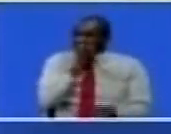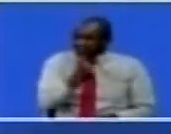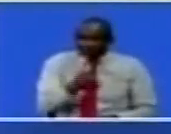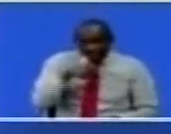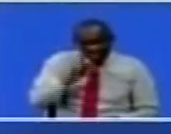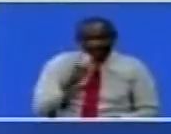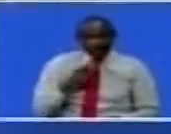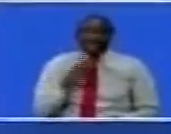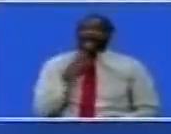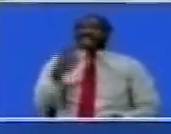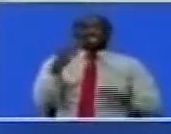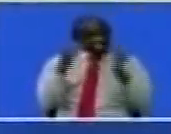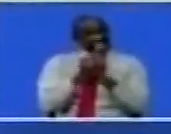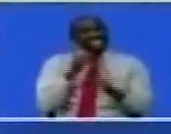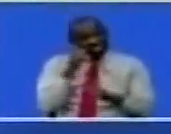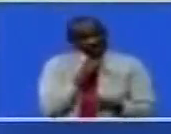miaka 110.